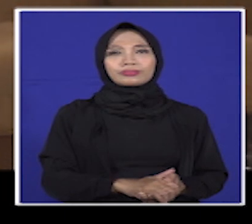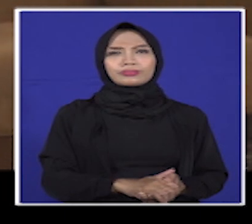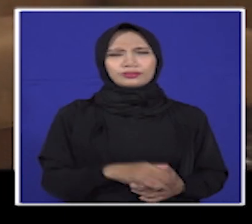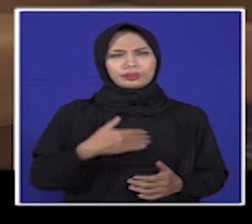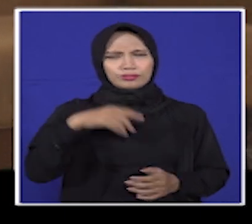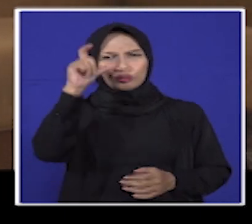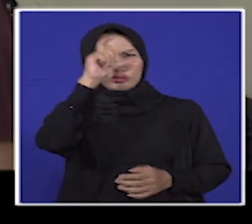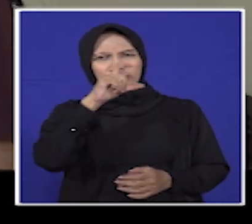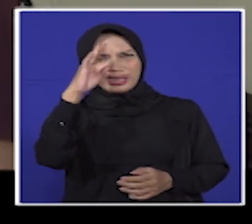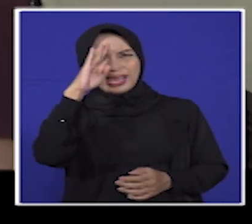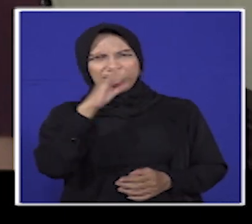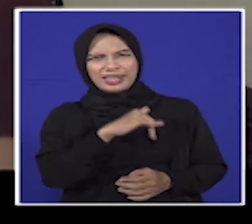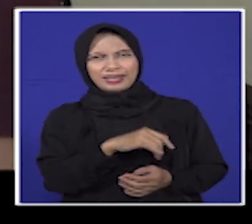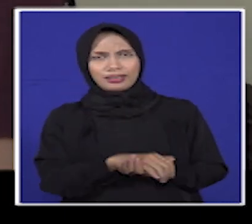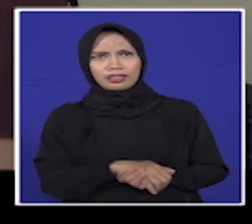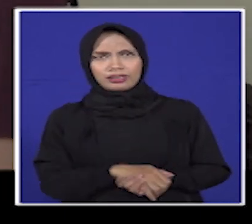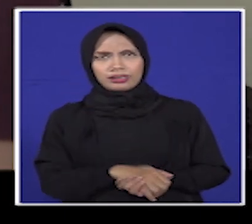Kok aku